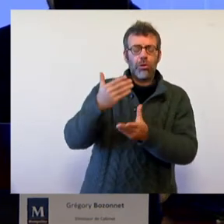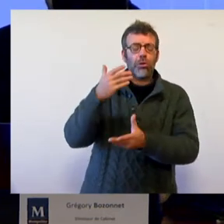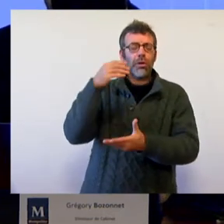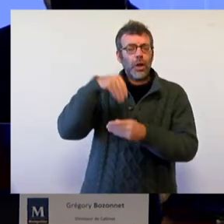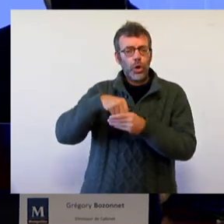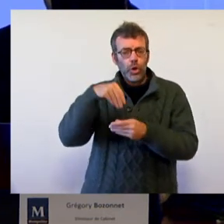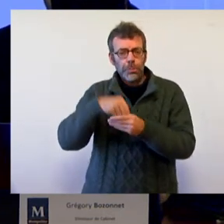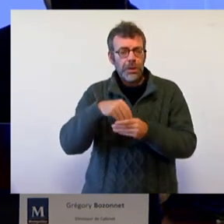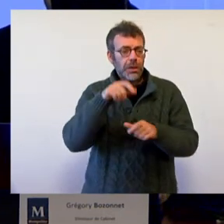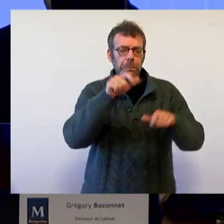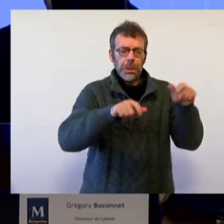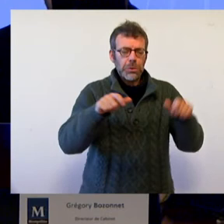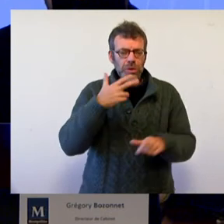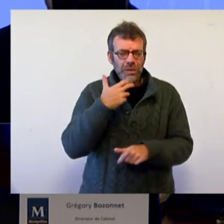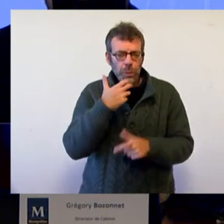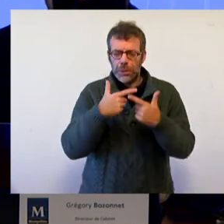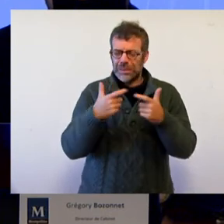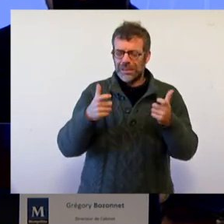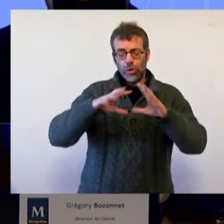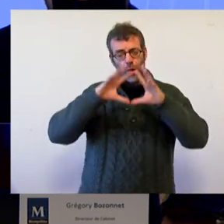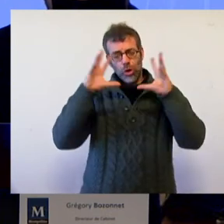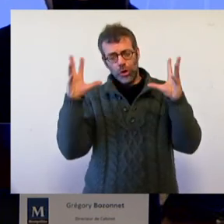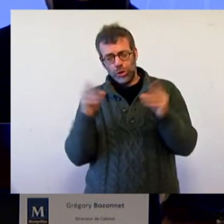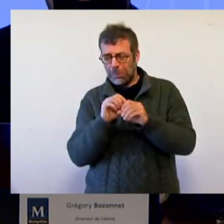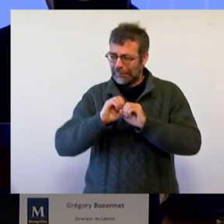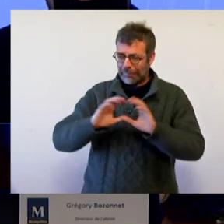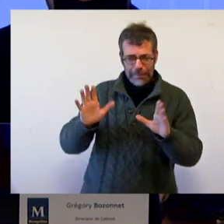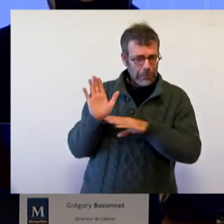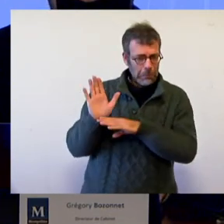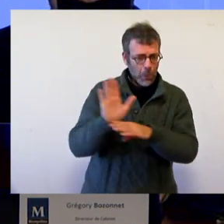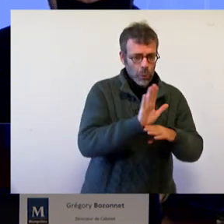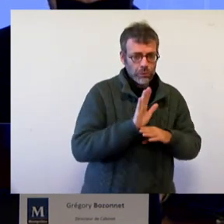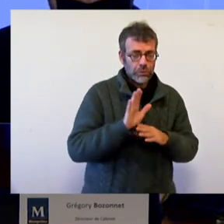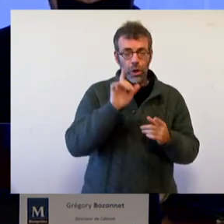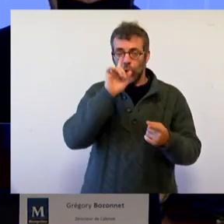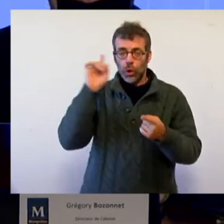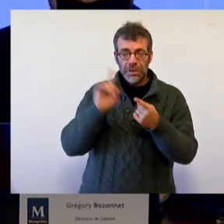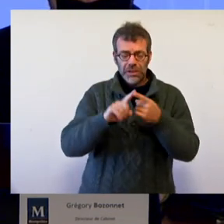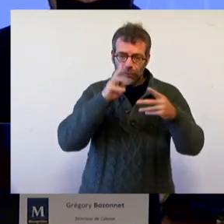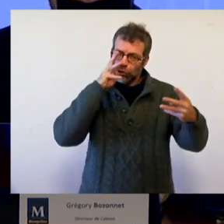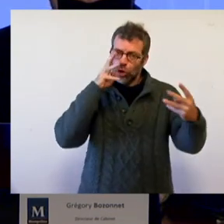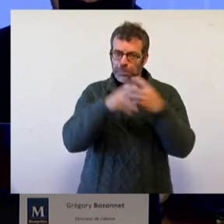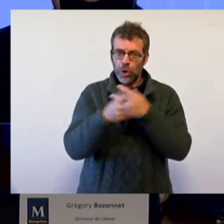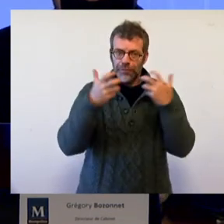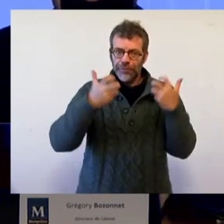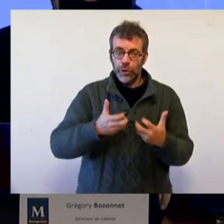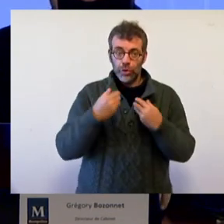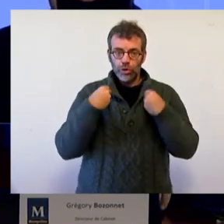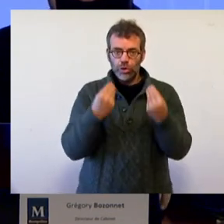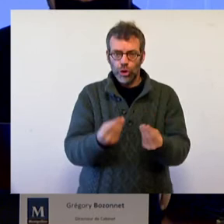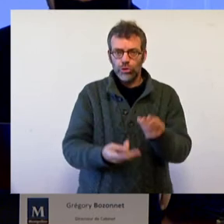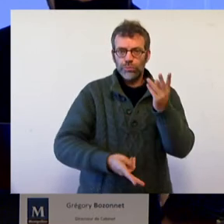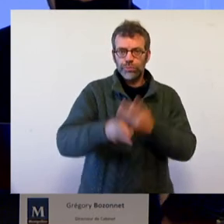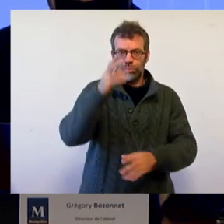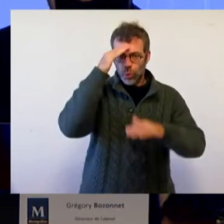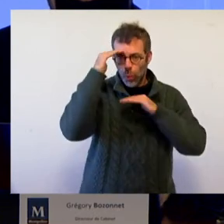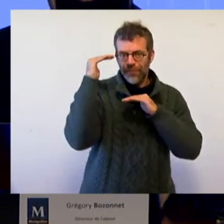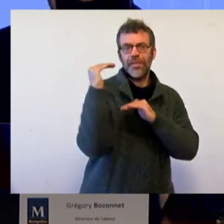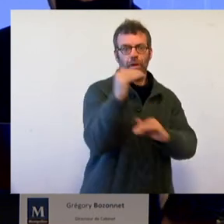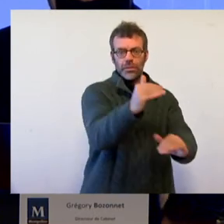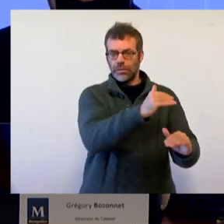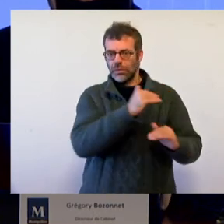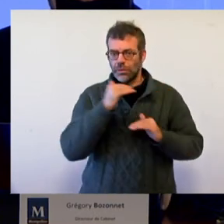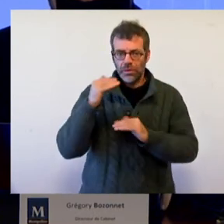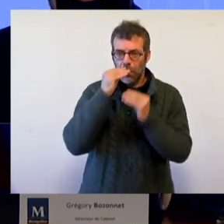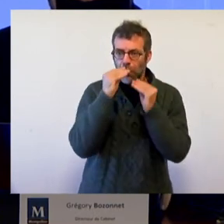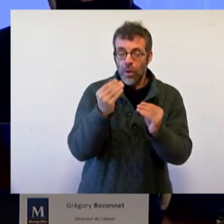sont pensés pour rendre des comptes aux citoyens, par souci de transparence et pour renforcer la confiance, sans laquelle il ne peut pas y avoir de